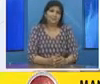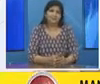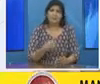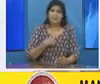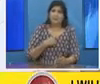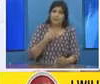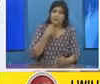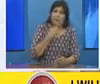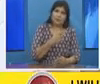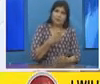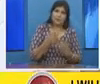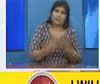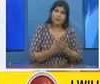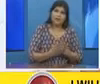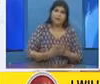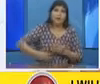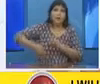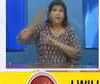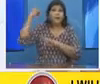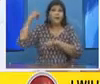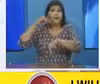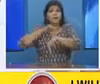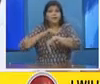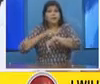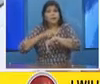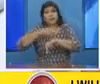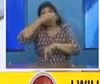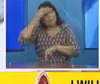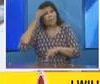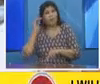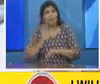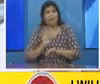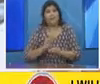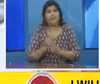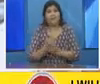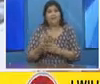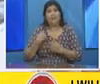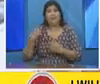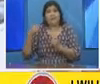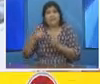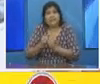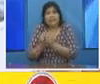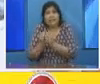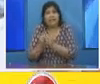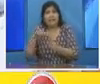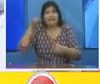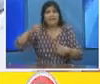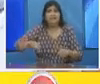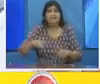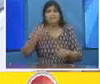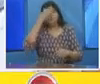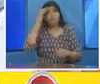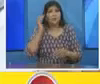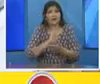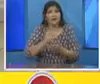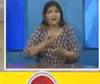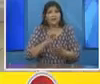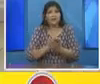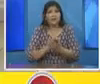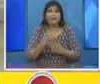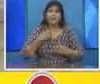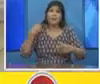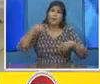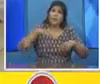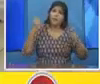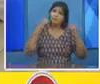यही कहूंगा कि उन दिनों को आप भूले क्यों है, उन खेलों को आप भूले क्यों है।